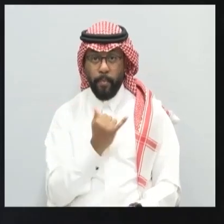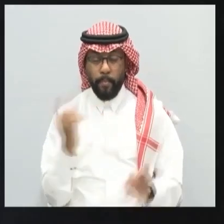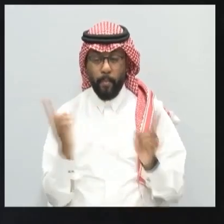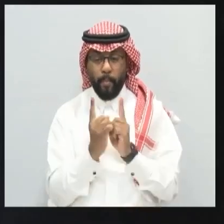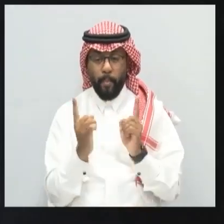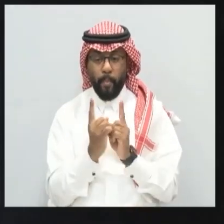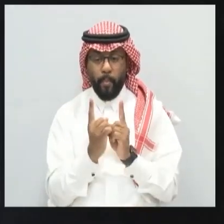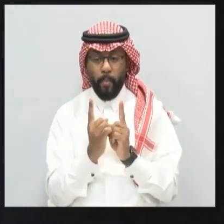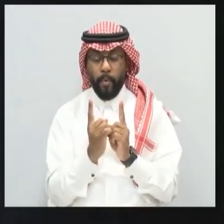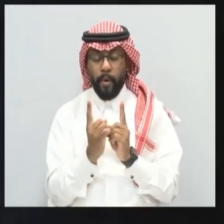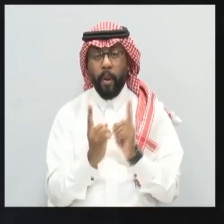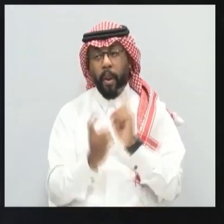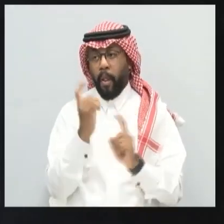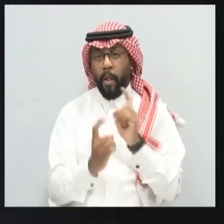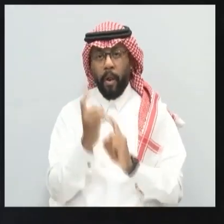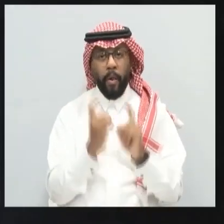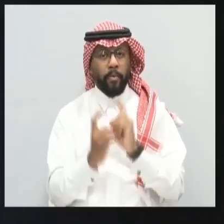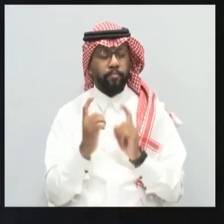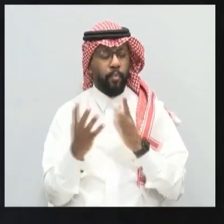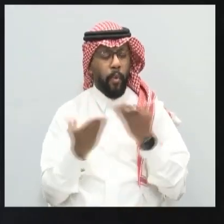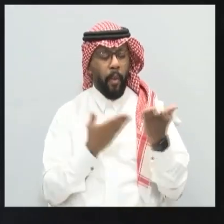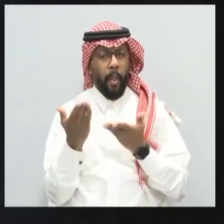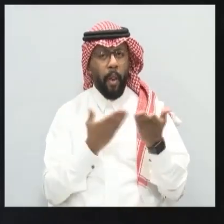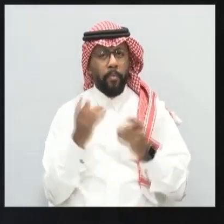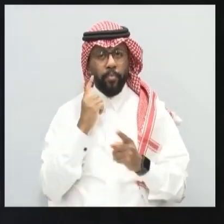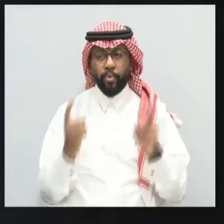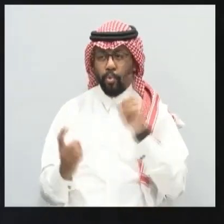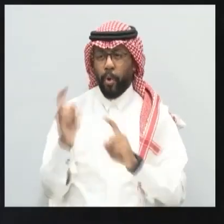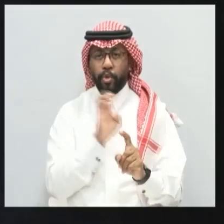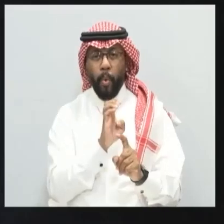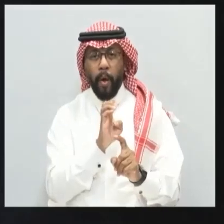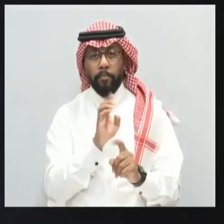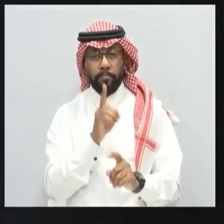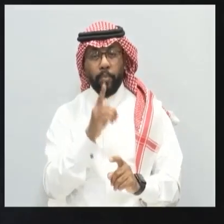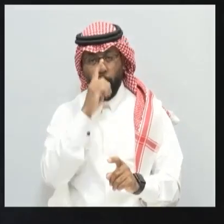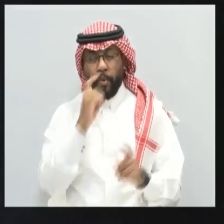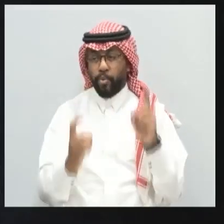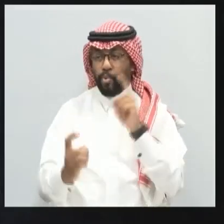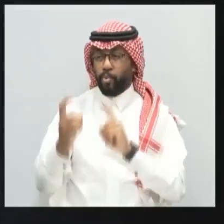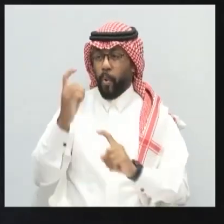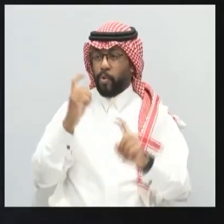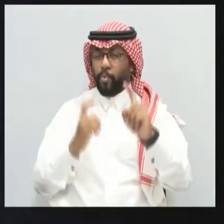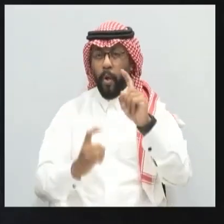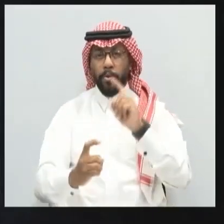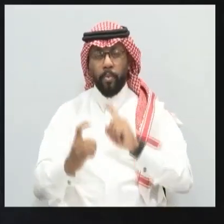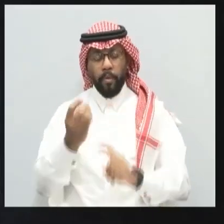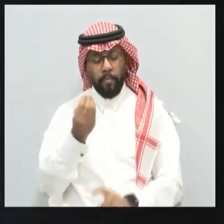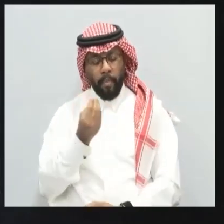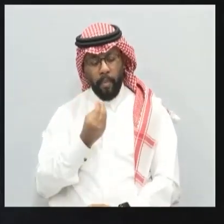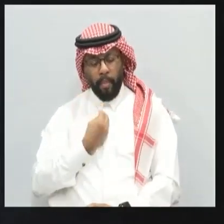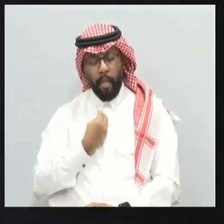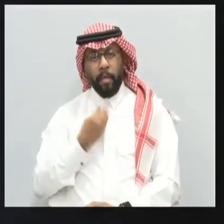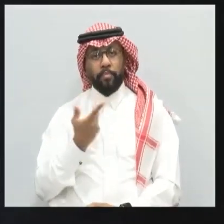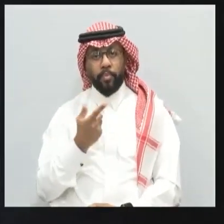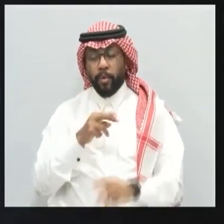وسنتطرق كذلك الى كيفيه التعامل مع الاسئله المختلفه في المقابله الشخصيه وما هي